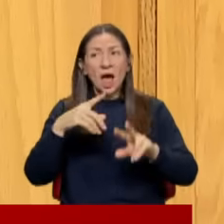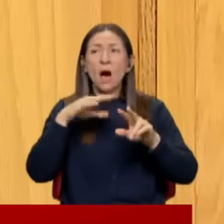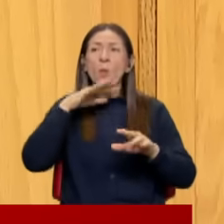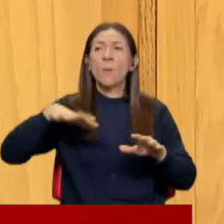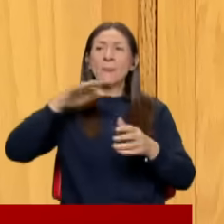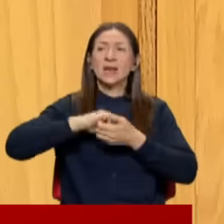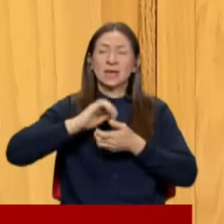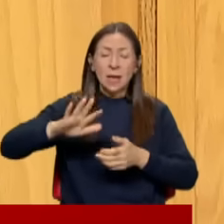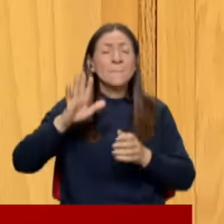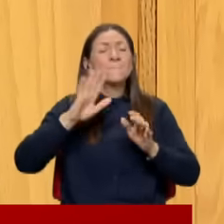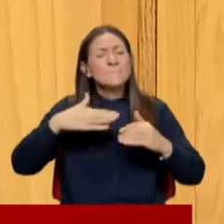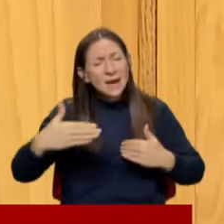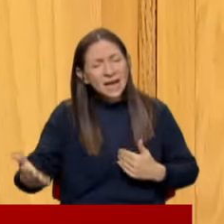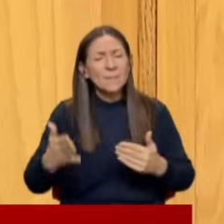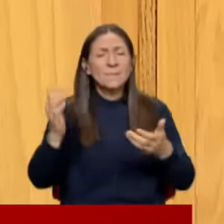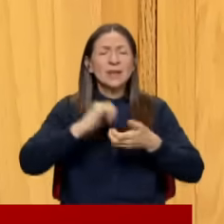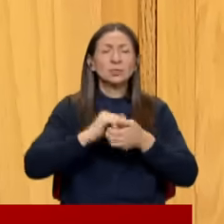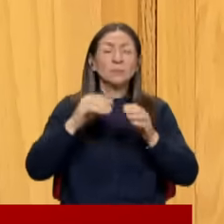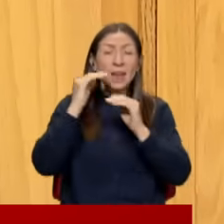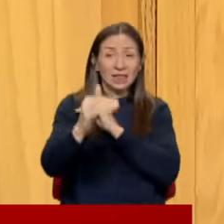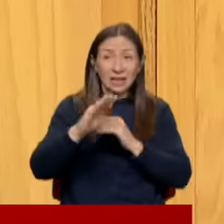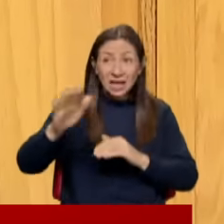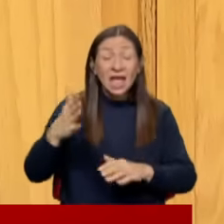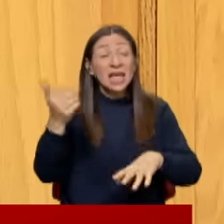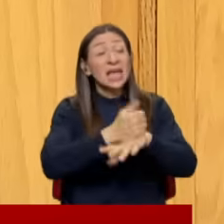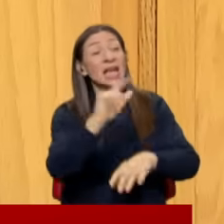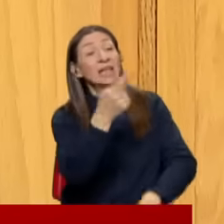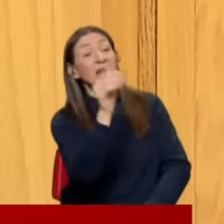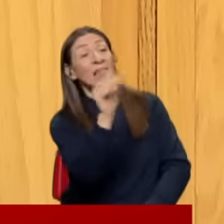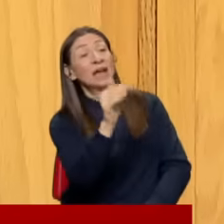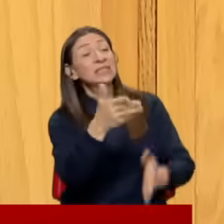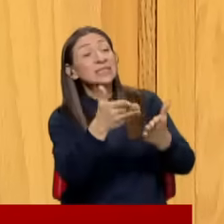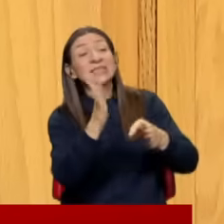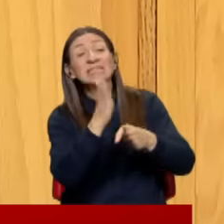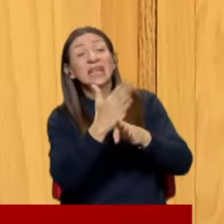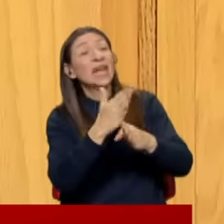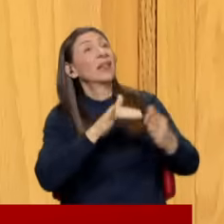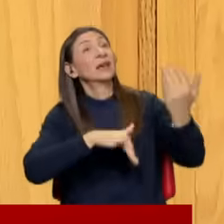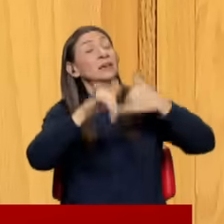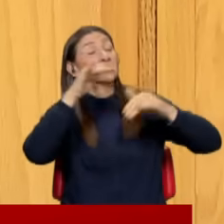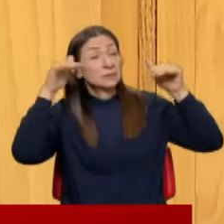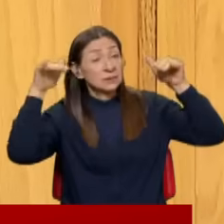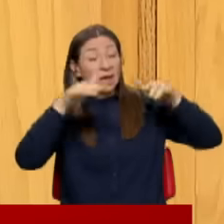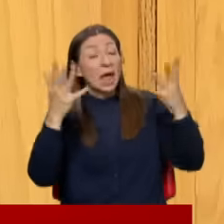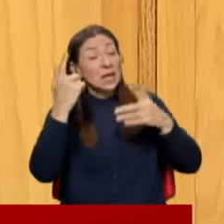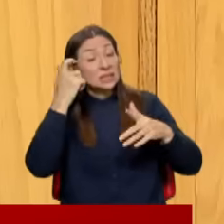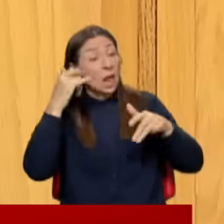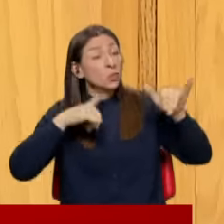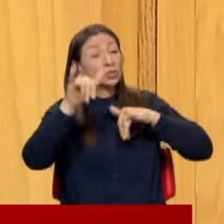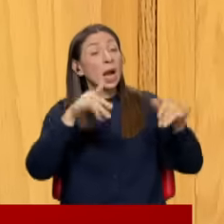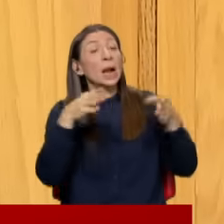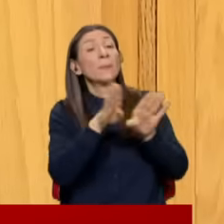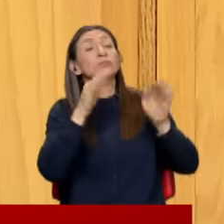yaptığını, bırakın Birleşmiş Milletler'in ne yaptığını. Ey iktidar sahipleri, siz niçin hava sahalarınızı hala İsrail